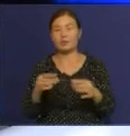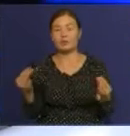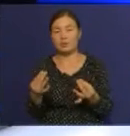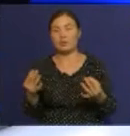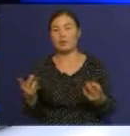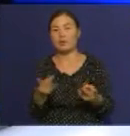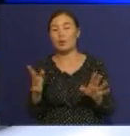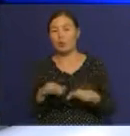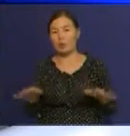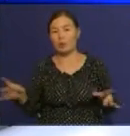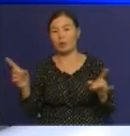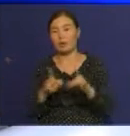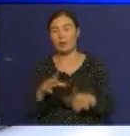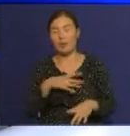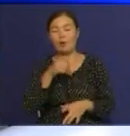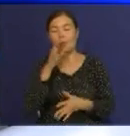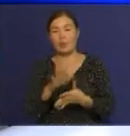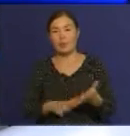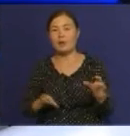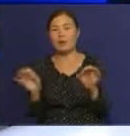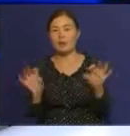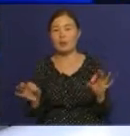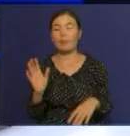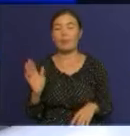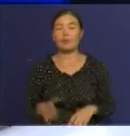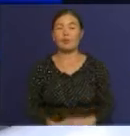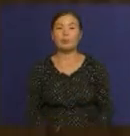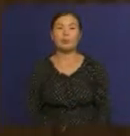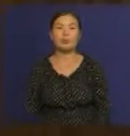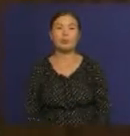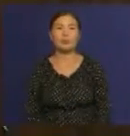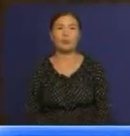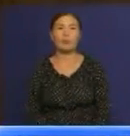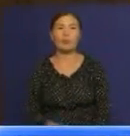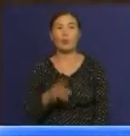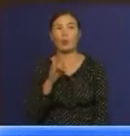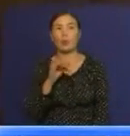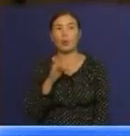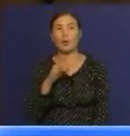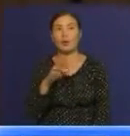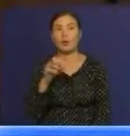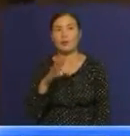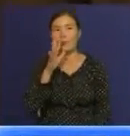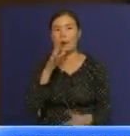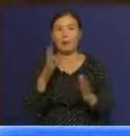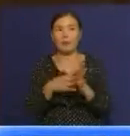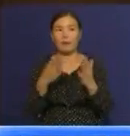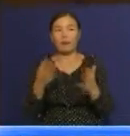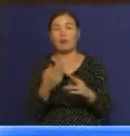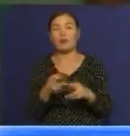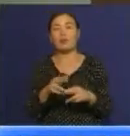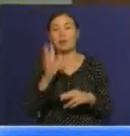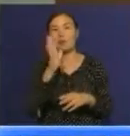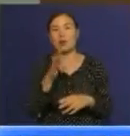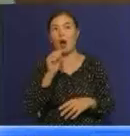қажет ететін балалармен көрісіп келген әріптесім Әсем Сарбаева тарқатады. Нұрқасым Тілеудің жасы 9-да, оған 5